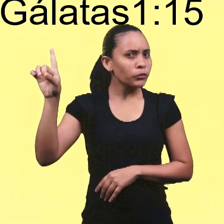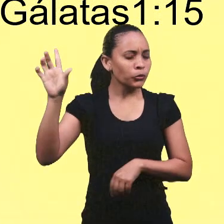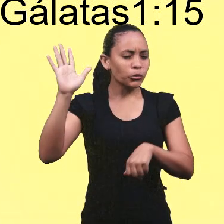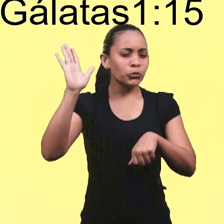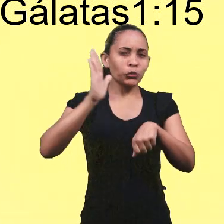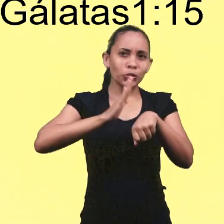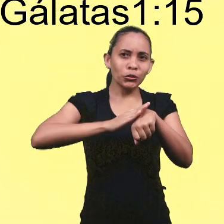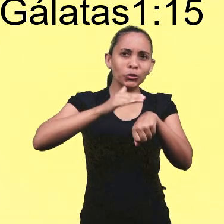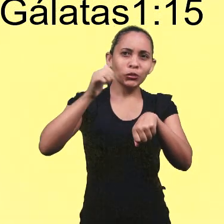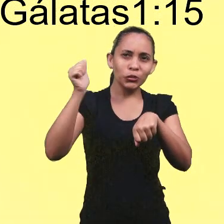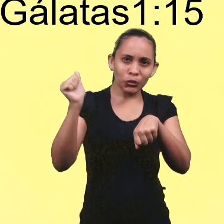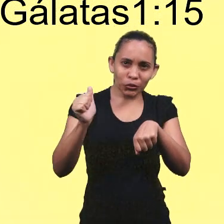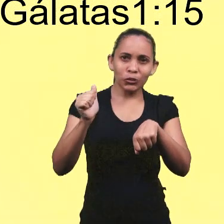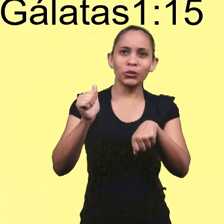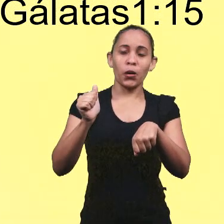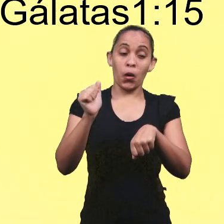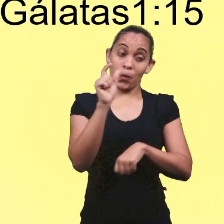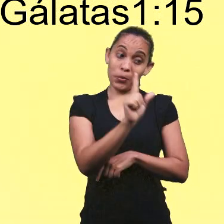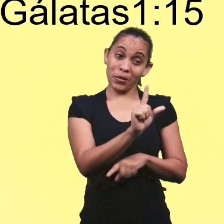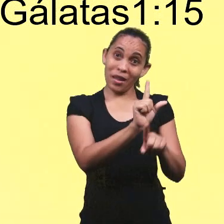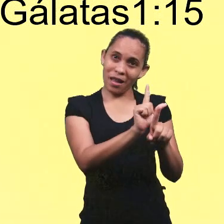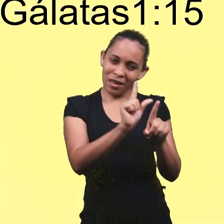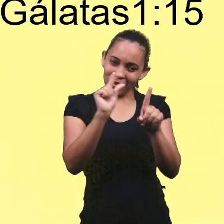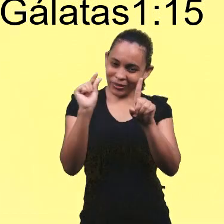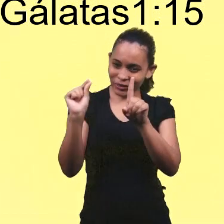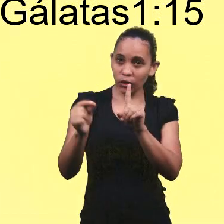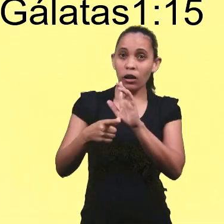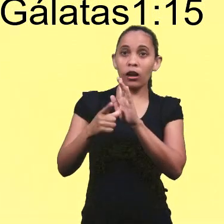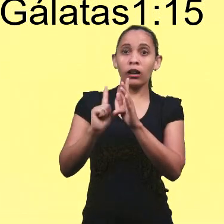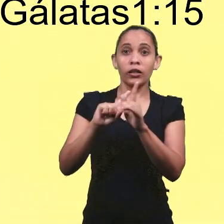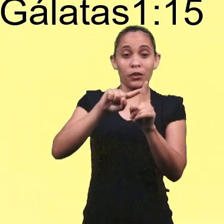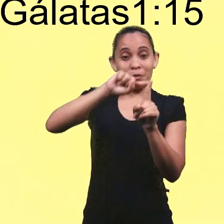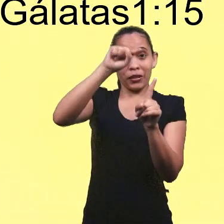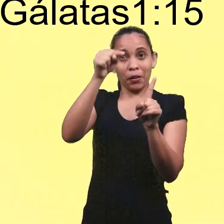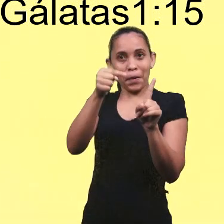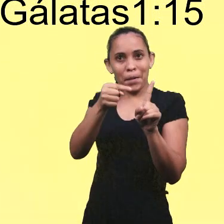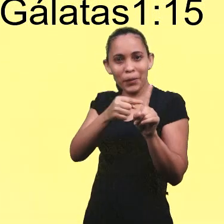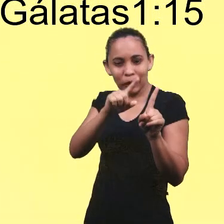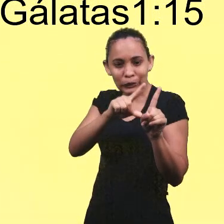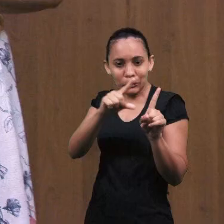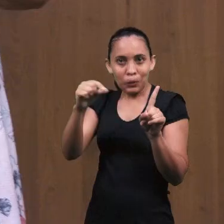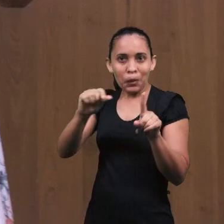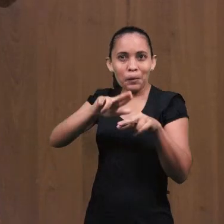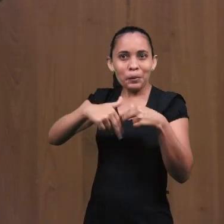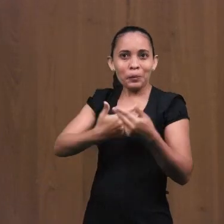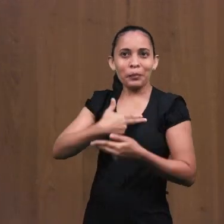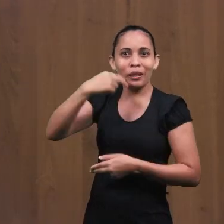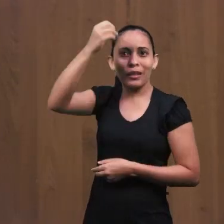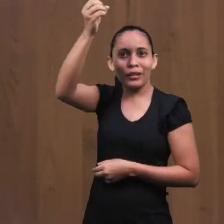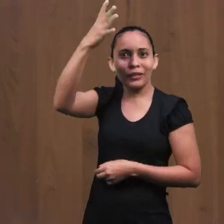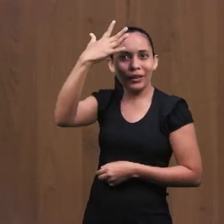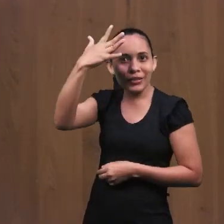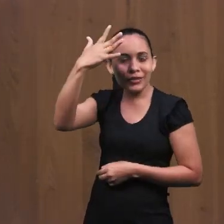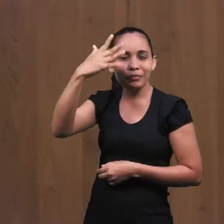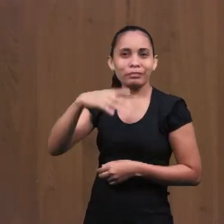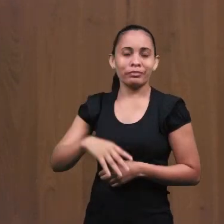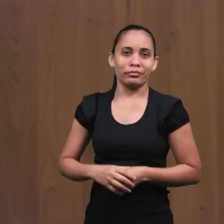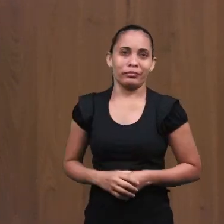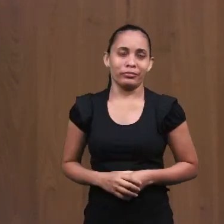ventre de ma mère m'a séparé et m'a appelé par sa grâce. Donc,